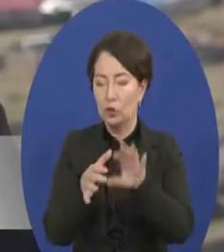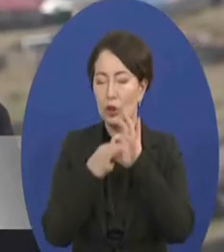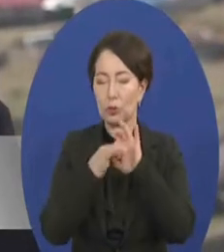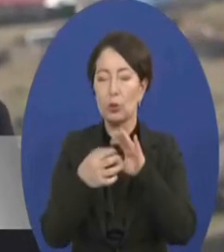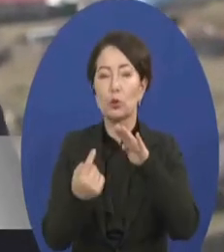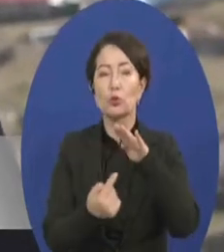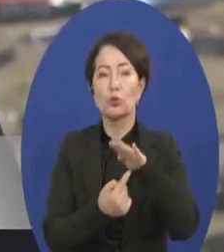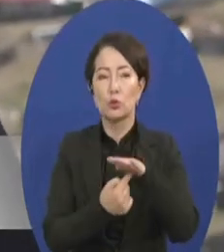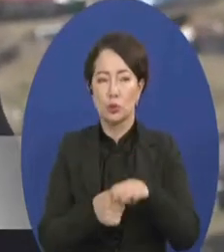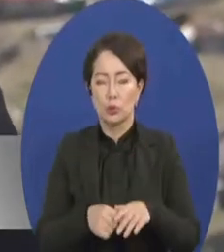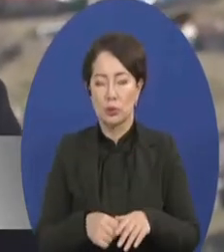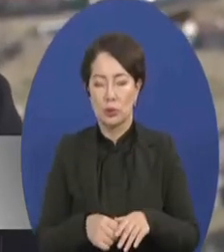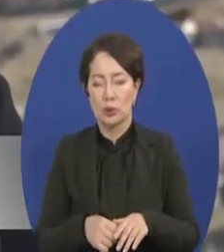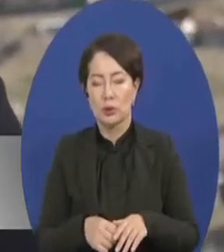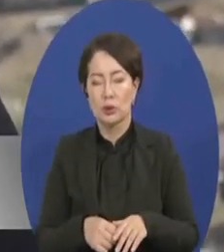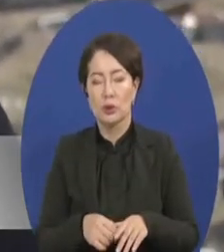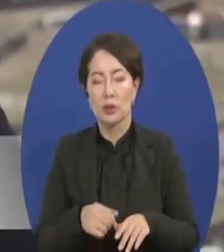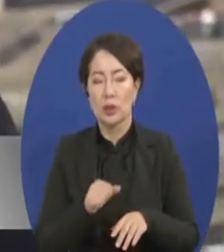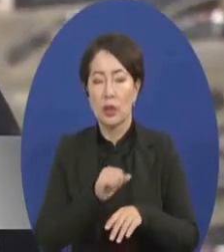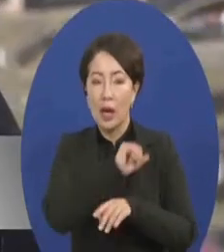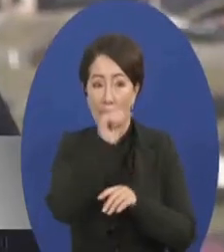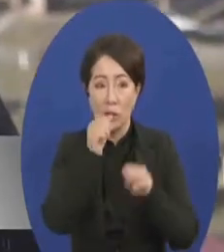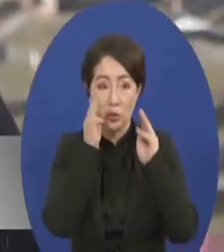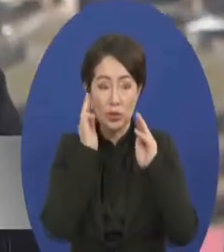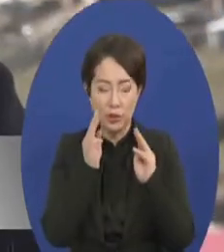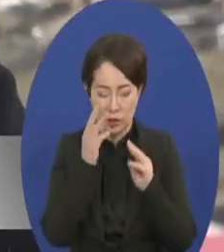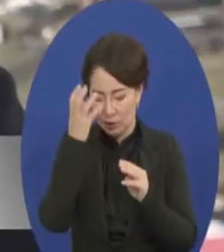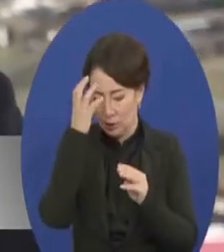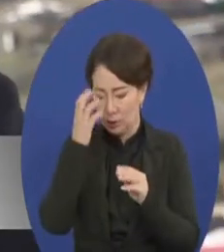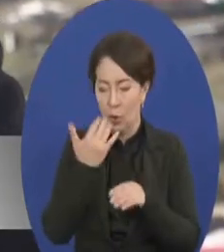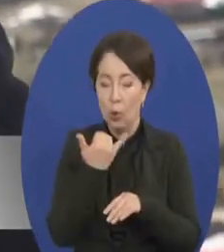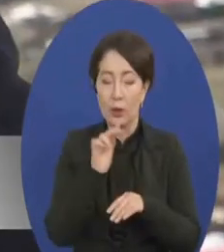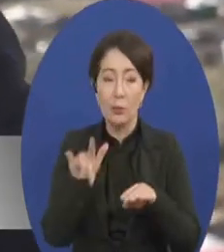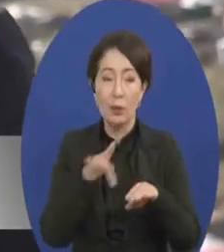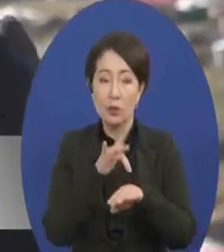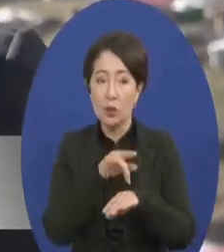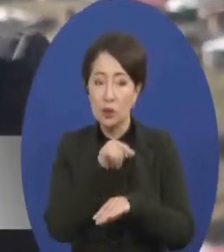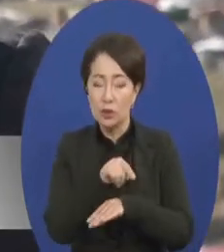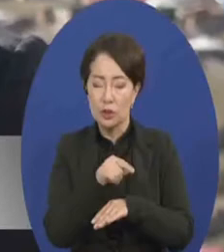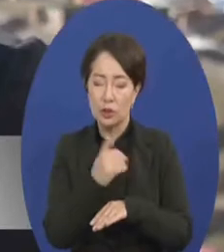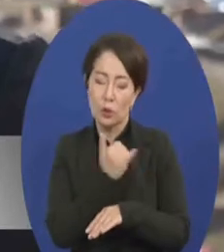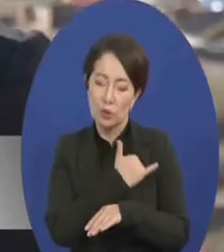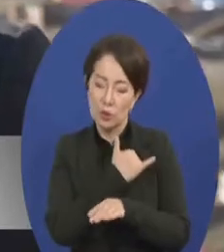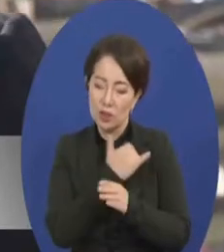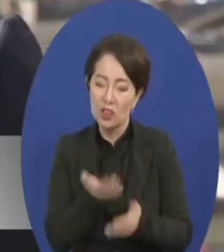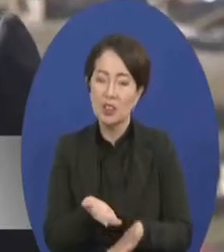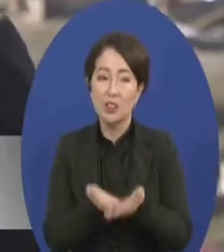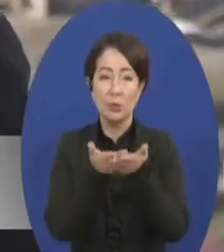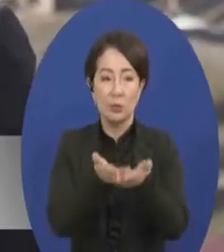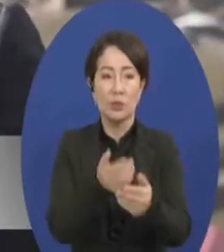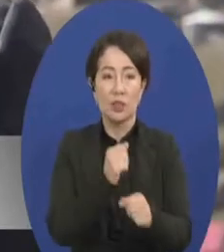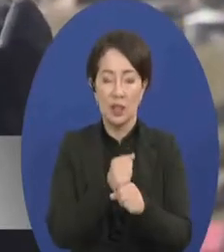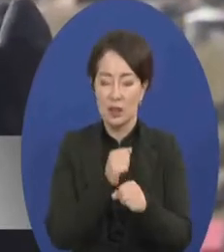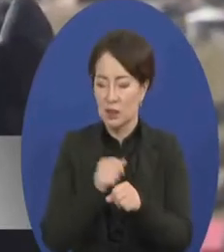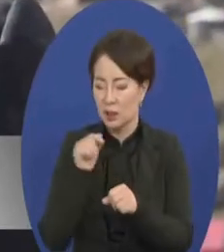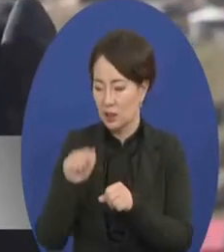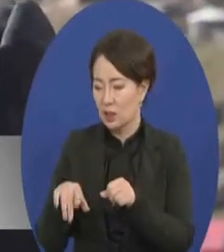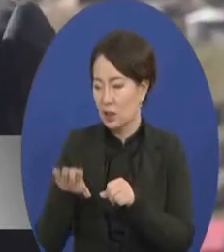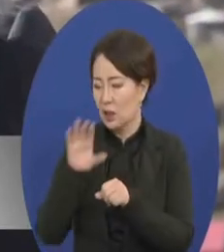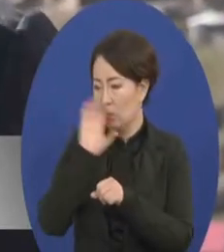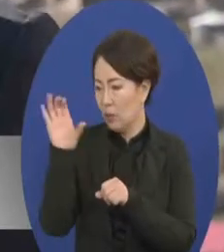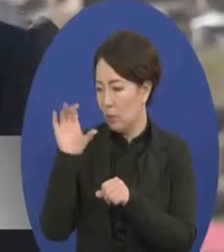холбоотой суурь реформын асуудлыг шийдэх тал дээр засгийн газраас одоо Улаанбаатар хотын удирдлагыг дэмжиж ажиллана. За мөн одоо аж ахуйн нэгжүүд